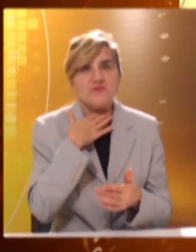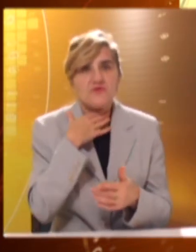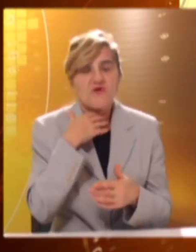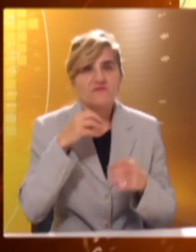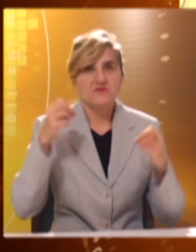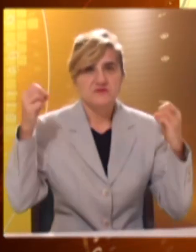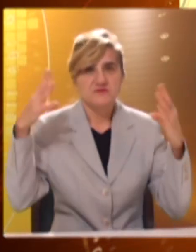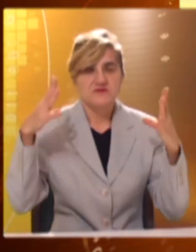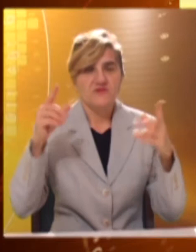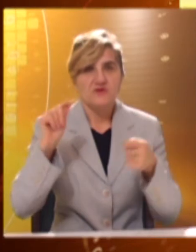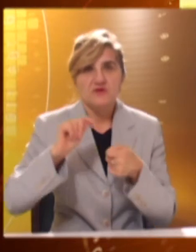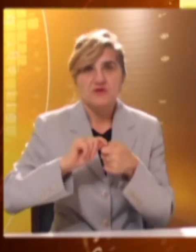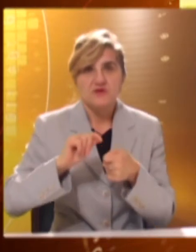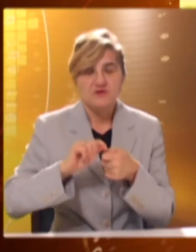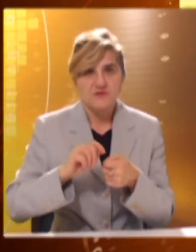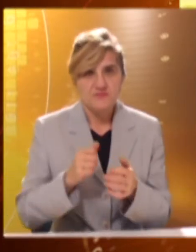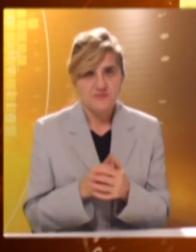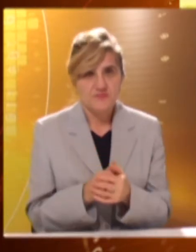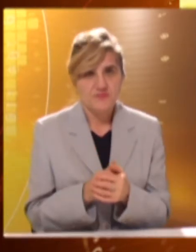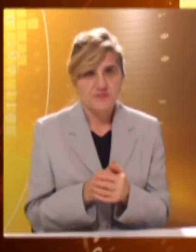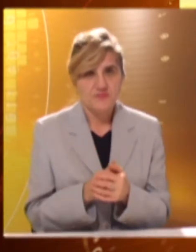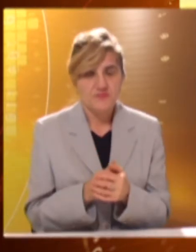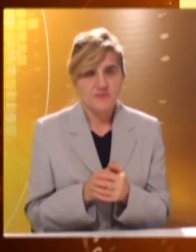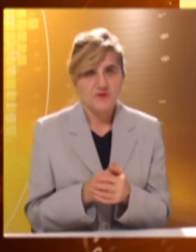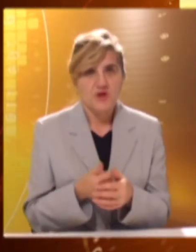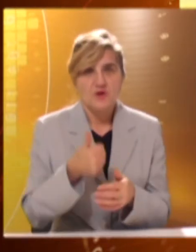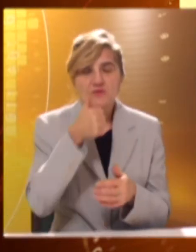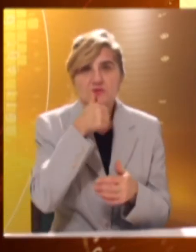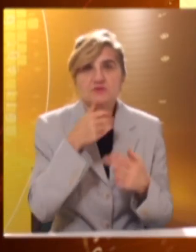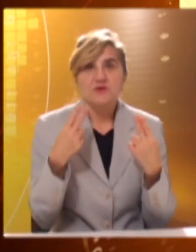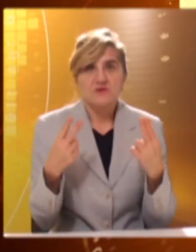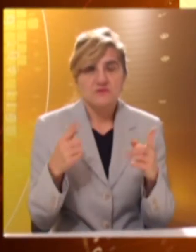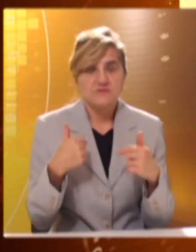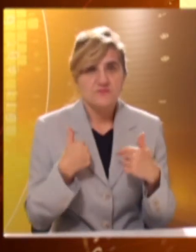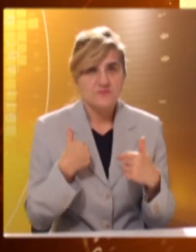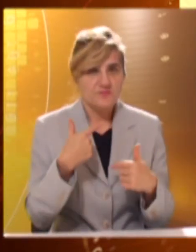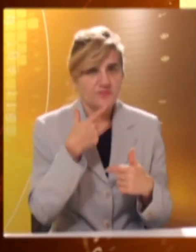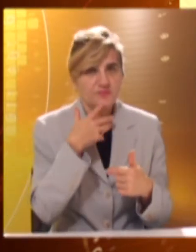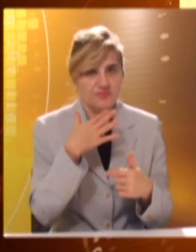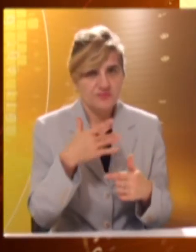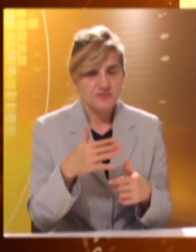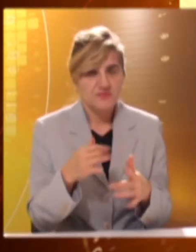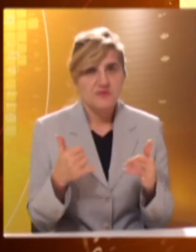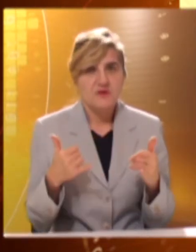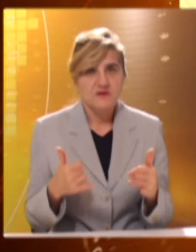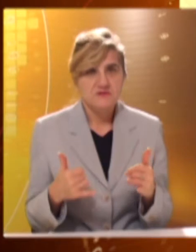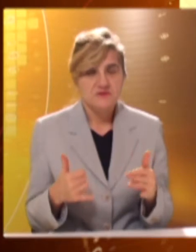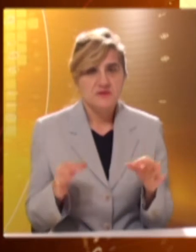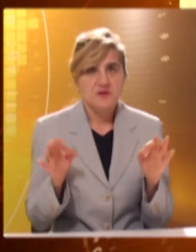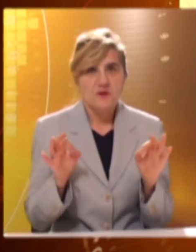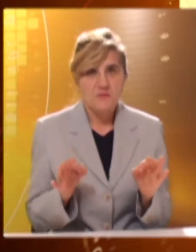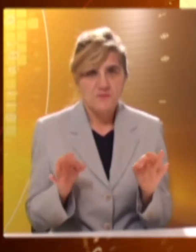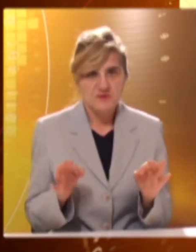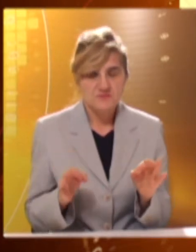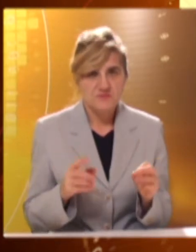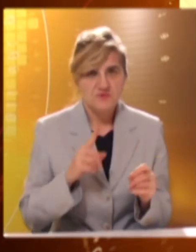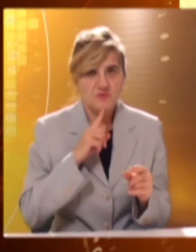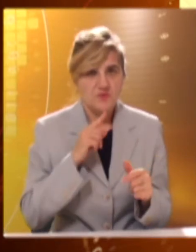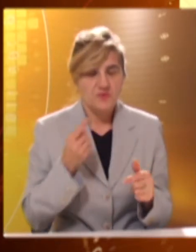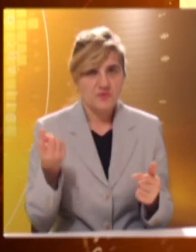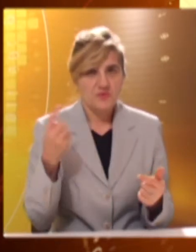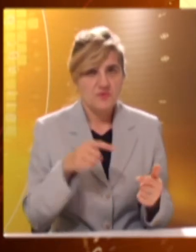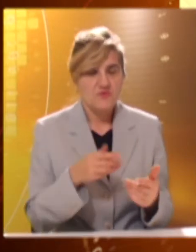prirodna svetlost što dodatno štedi energiju. Ono što je značajno i što želimo ovom prilikom da istaknem jeste da je sada i bezbednost onih koji